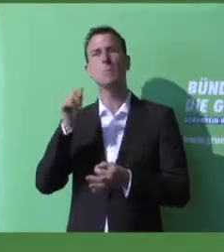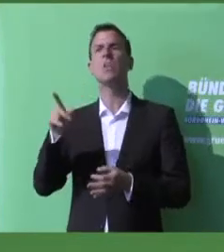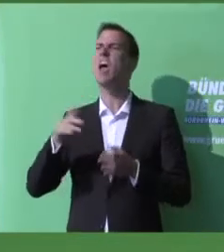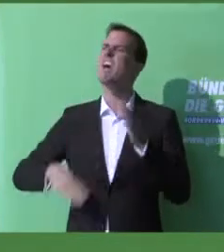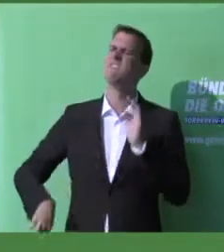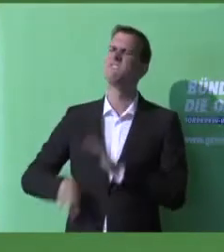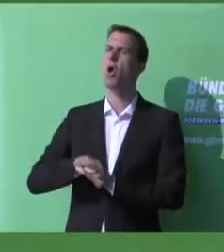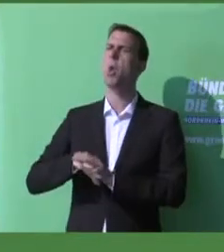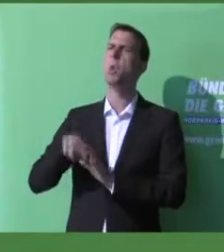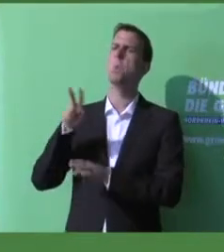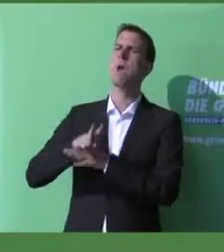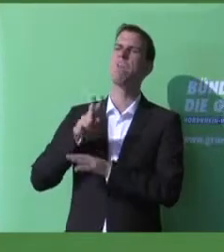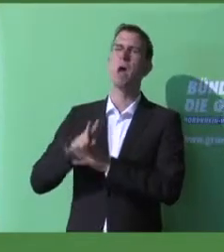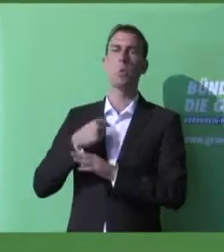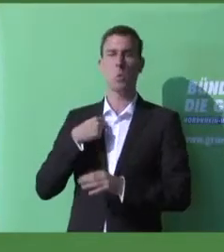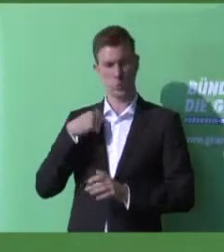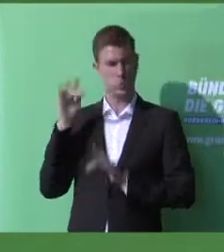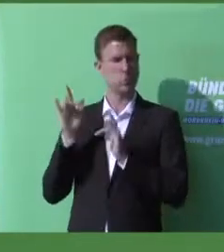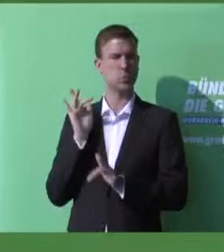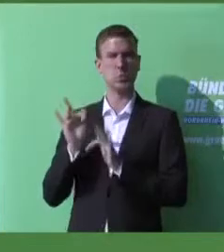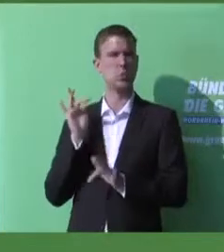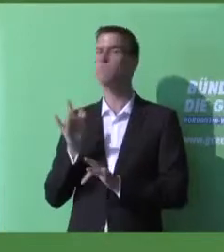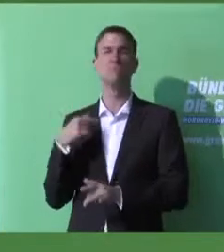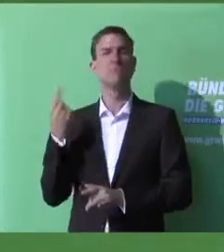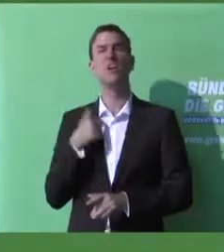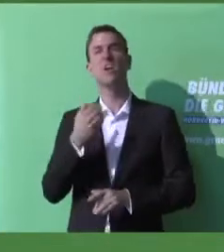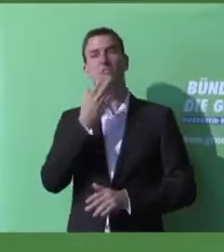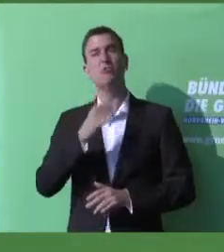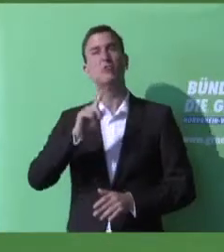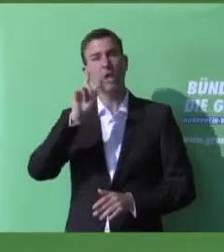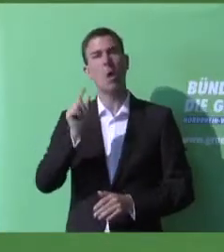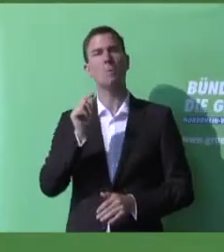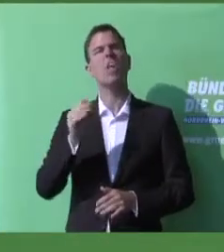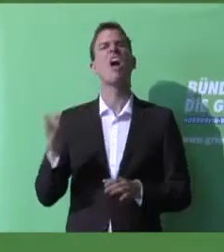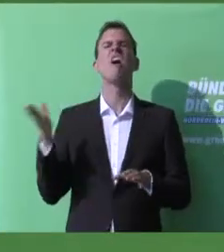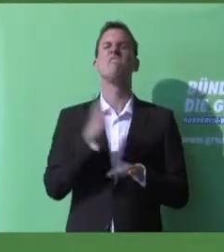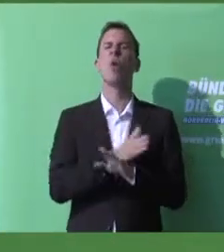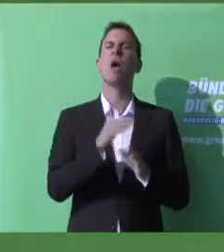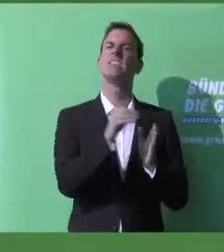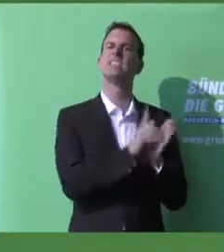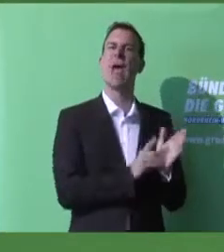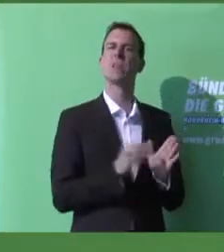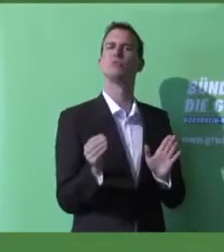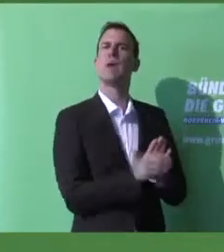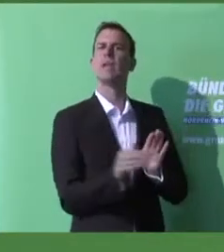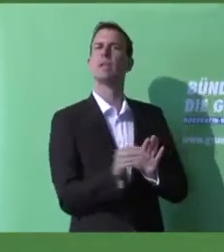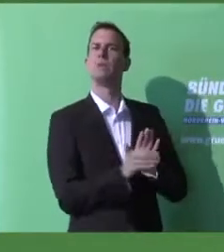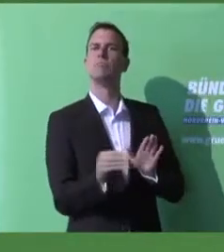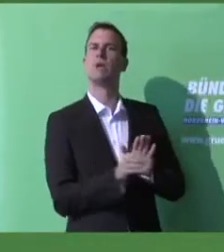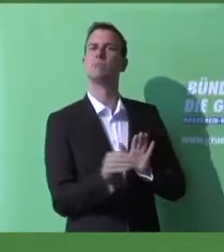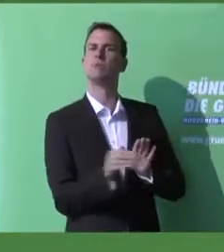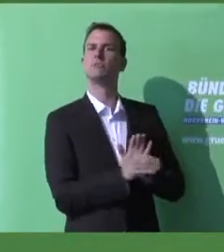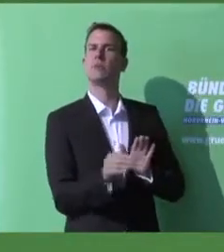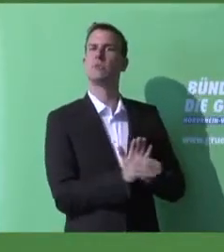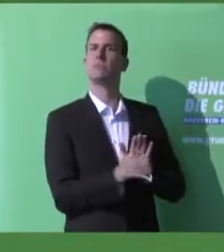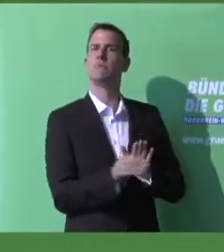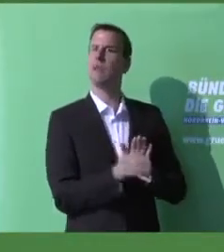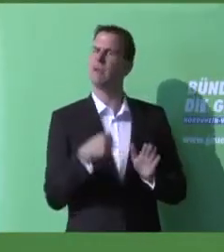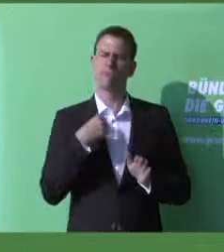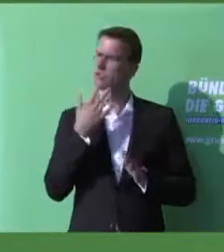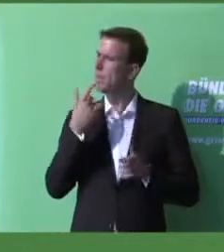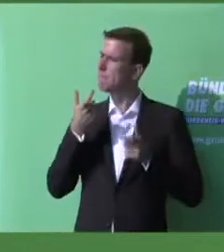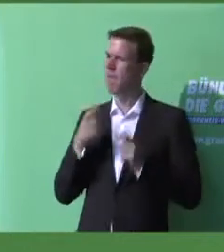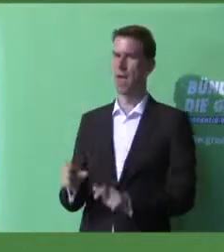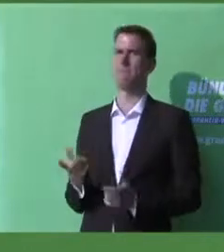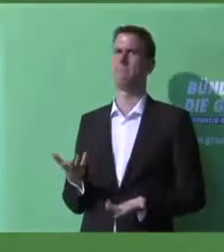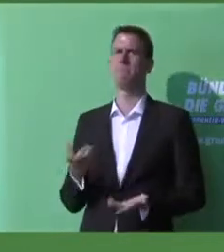Totalüberwachung kritisiert. Wir wollen auch eine Vorratsdatenspeicherung verhindern, die die Speicherung